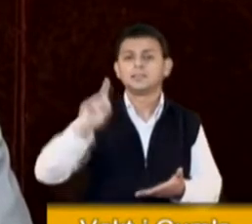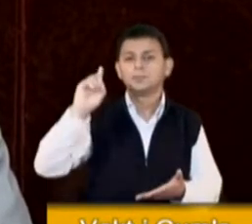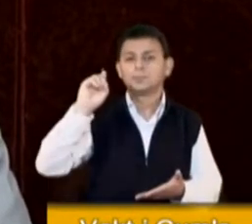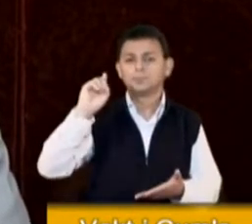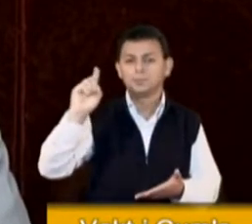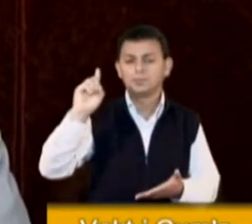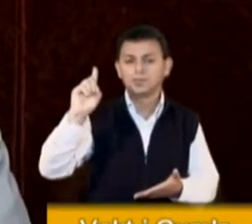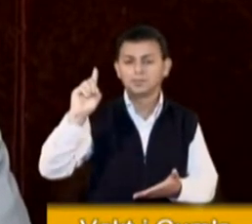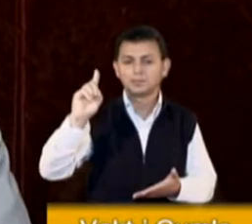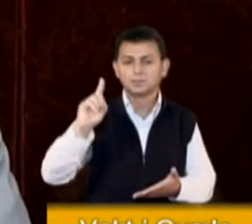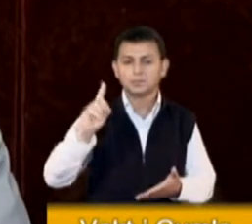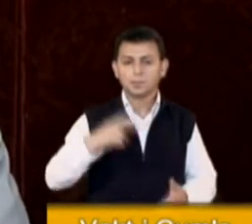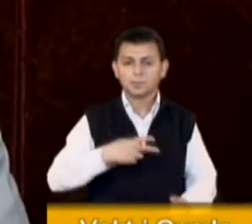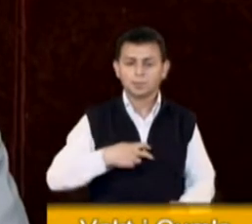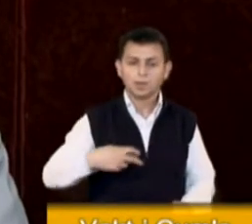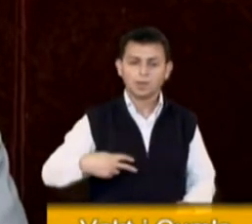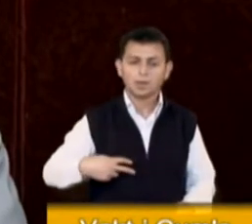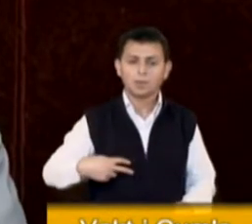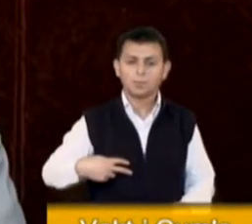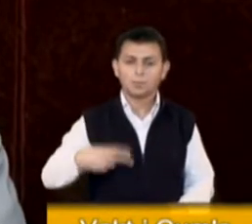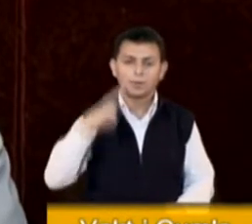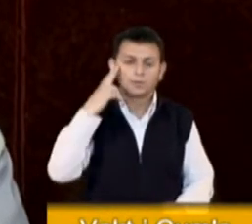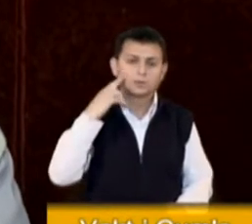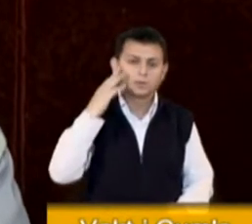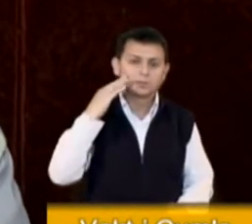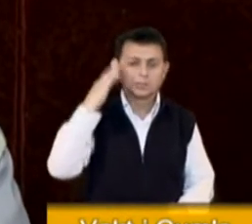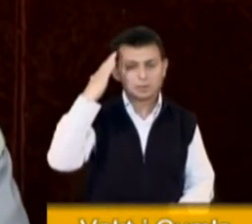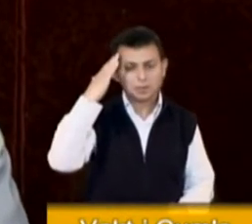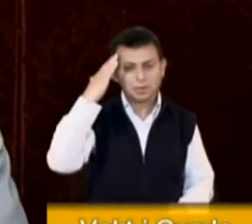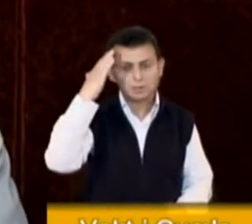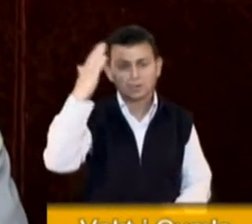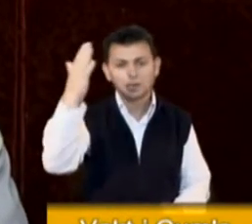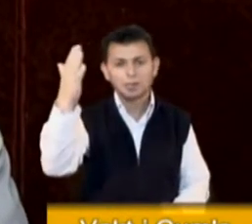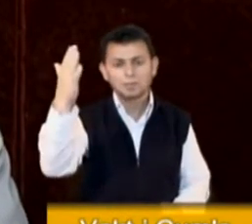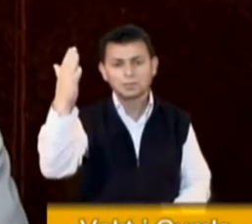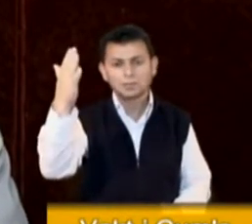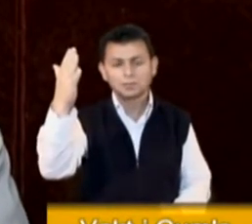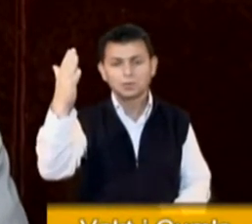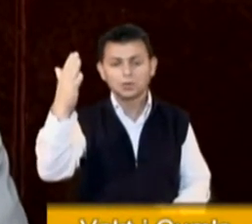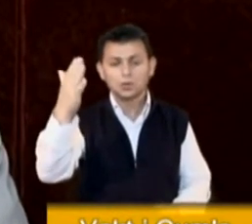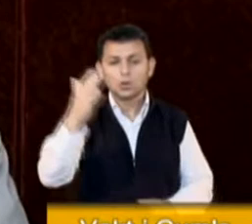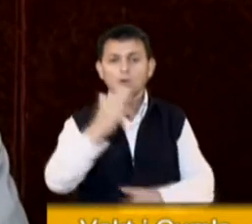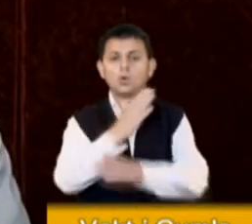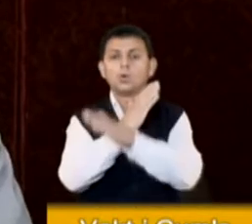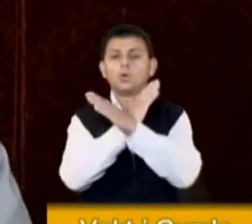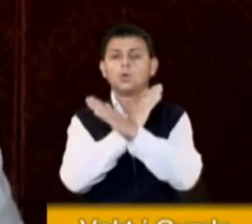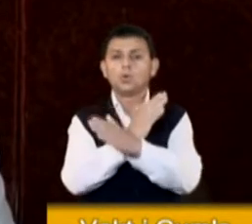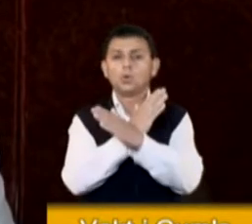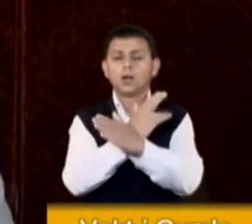Efendimiz Aleyhisselatü Vesselam'ın seçkin sahabilerindendir. Kur'an hafızı ve fakih